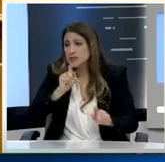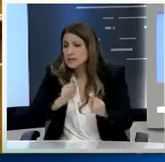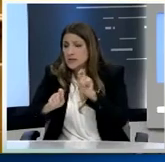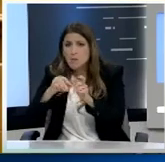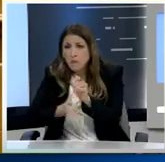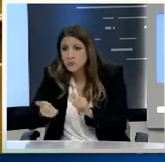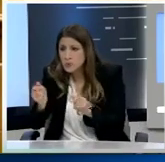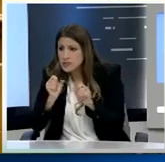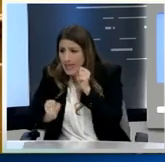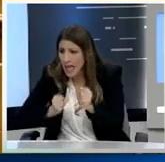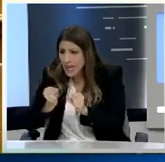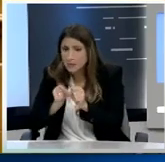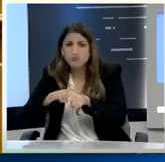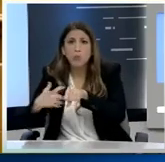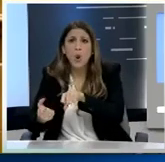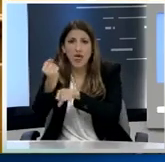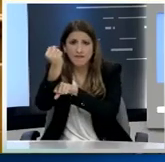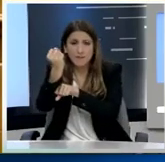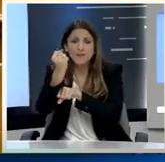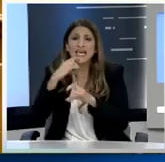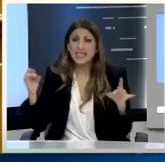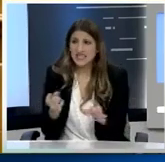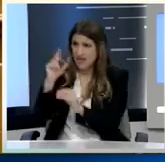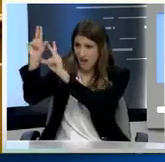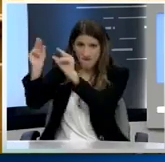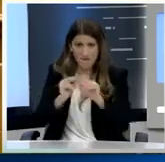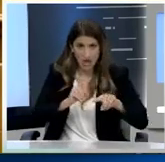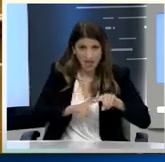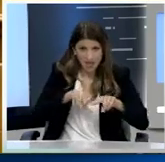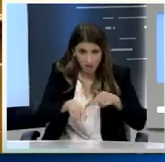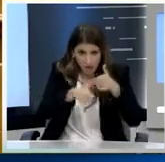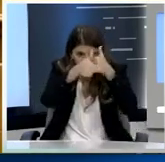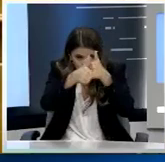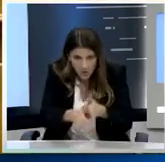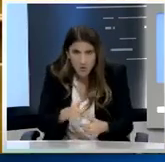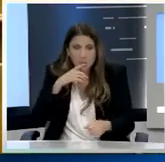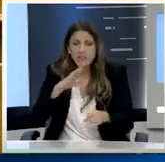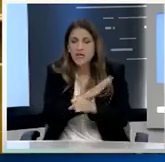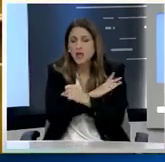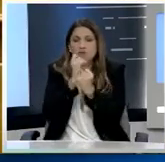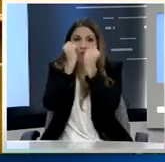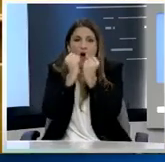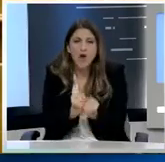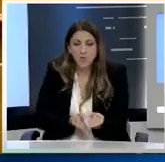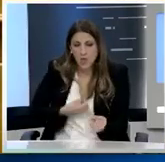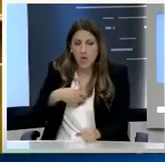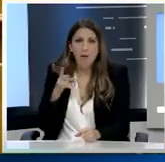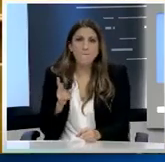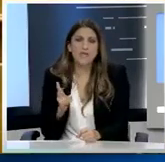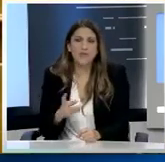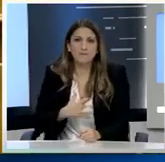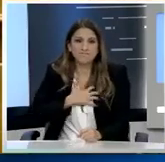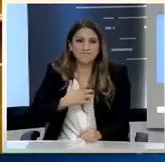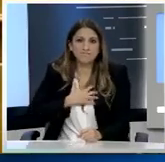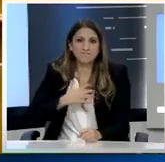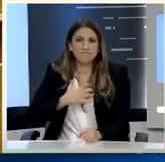όμως δημοσιονομικά ερείπια σημαίνει νέο πρόγραμμα και αυτό είναι που με κάνει να ανησυχώ. Διαφέρονται